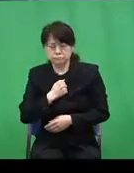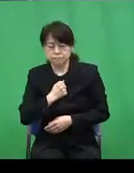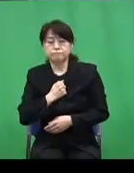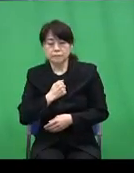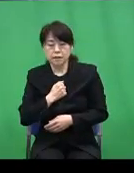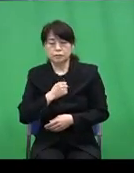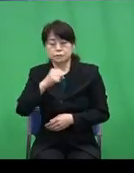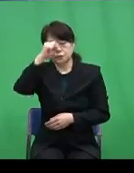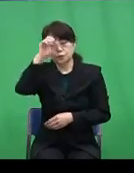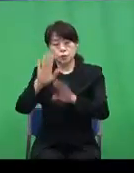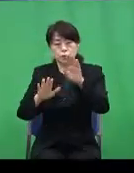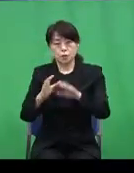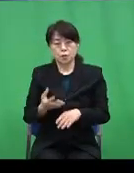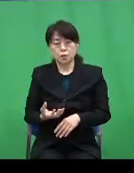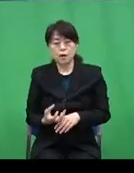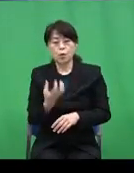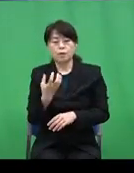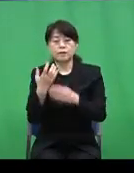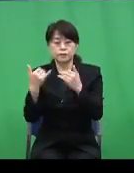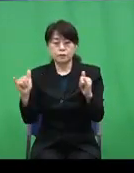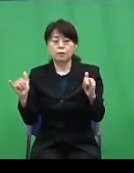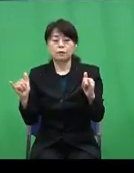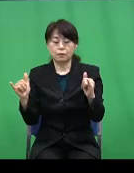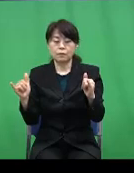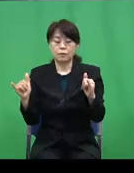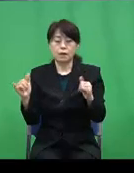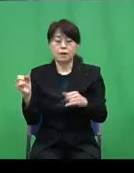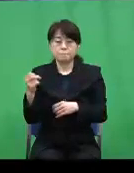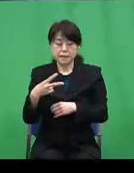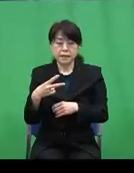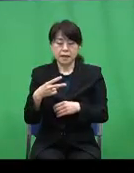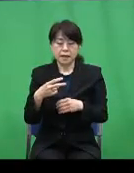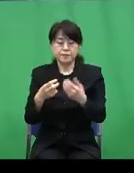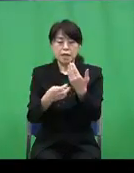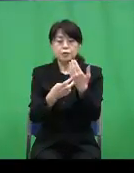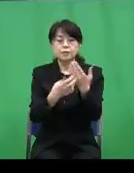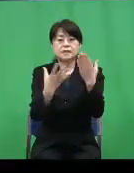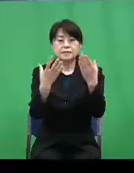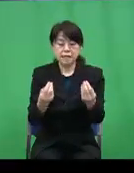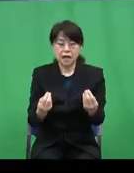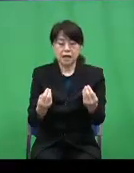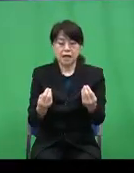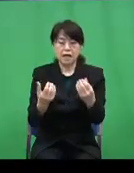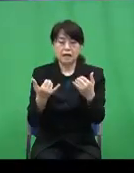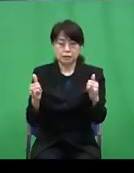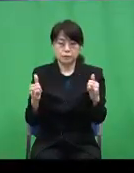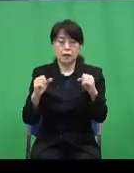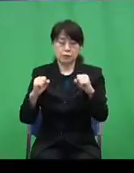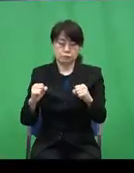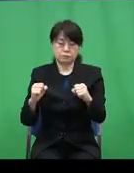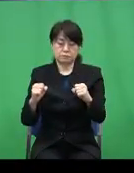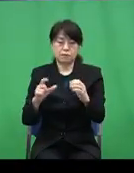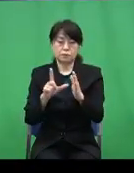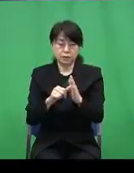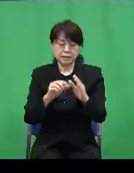呼吸器症状を発症している方、そして医療機関を受診した患者についてはですね、